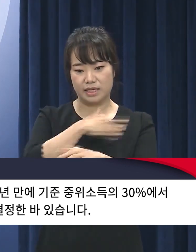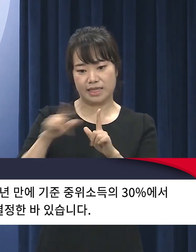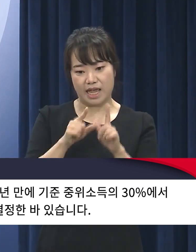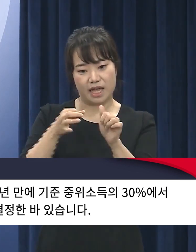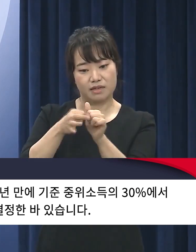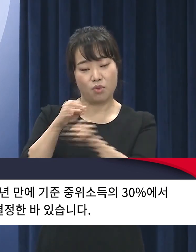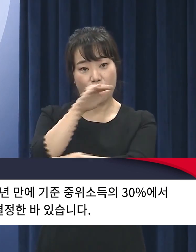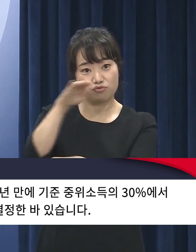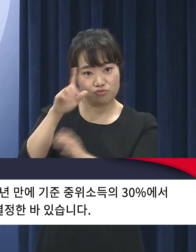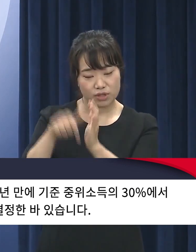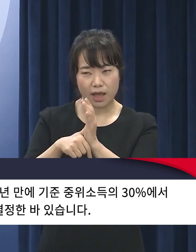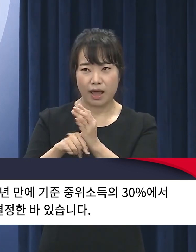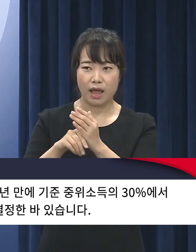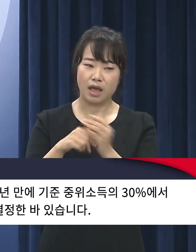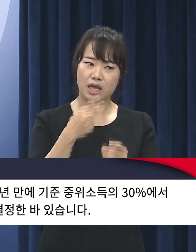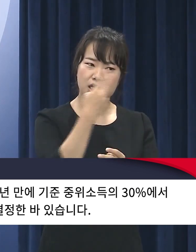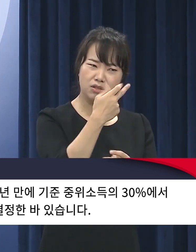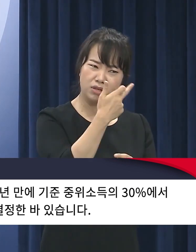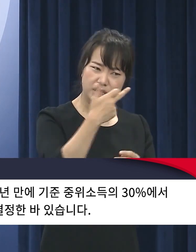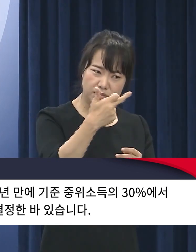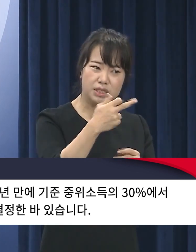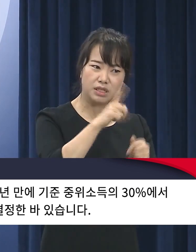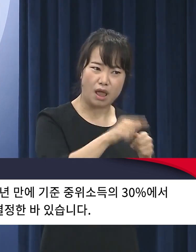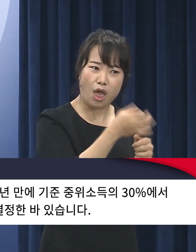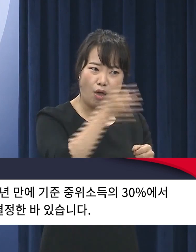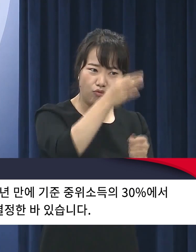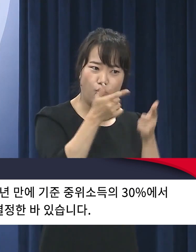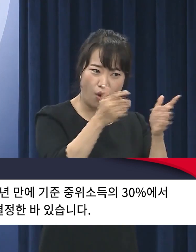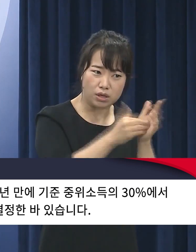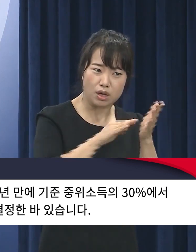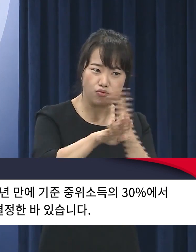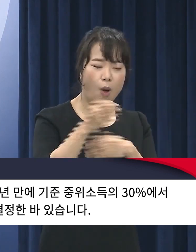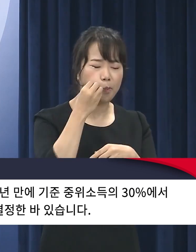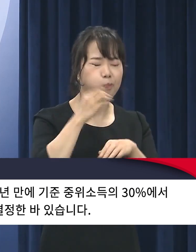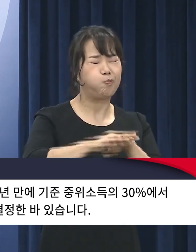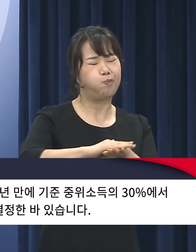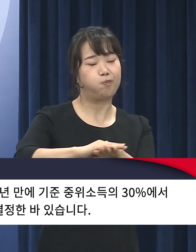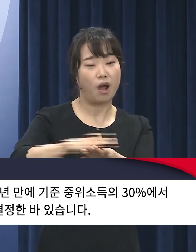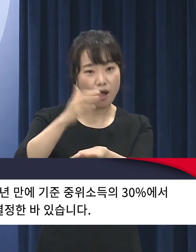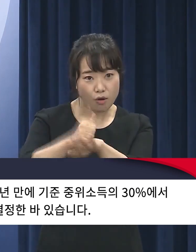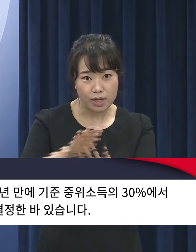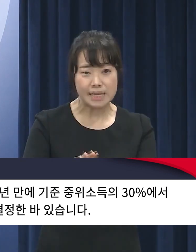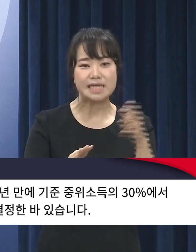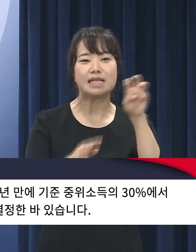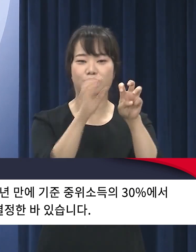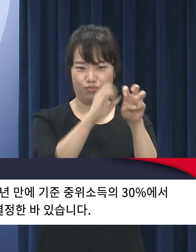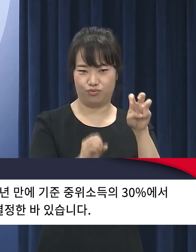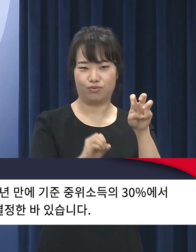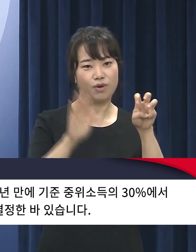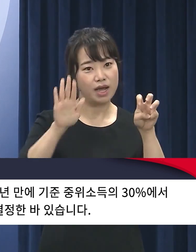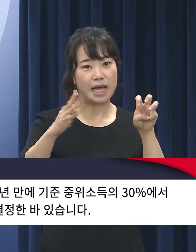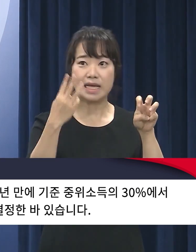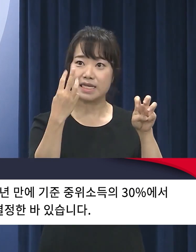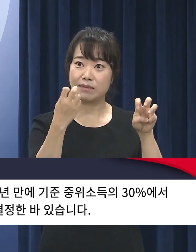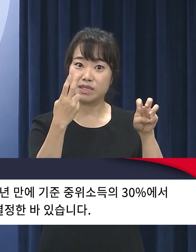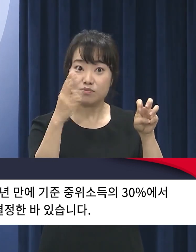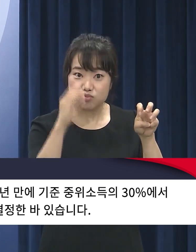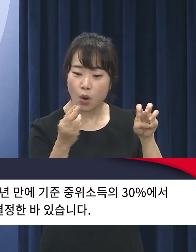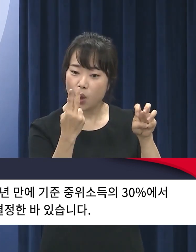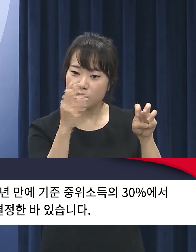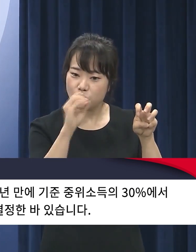기준을 2017년 이후 7년 만에 기준 중위소득의 30%에서